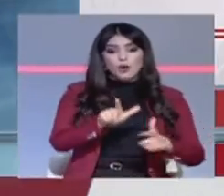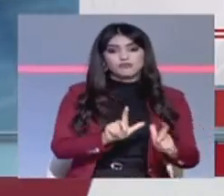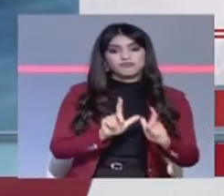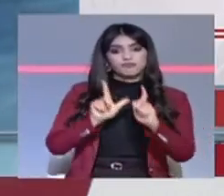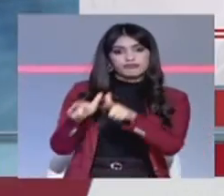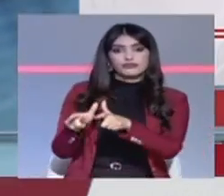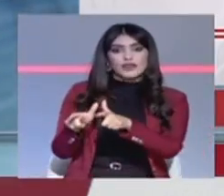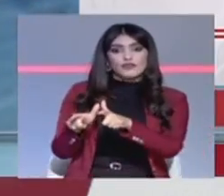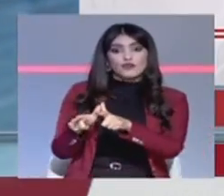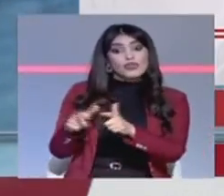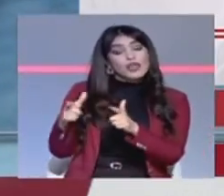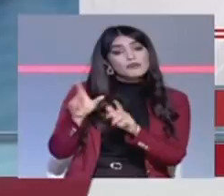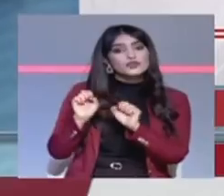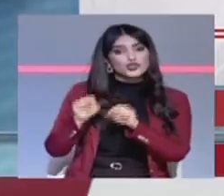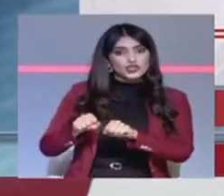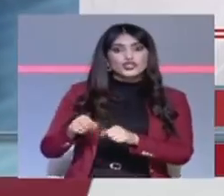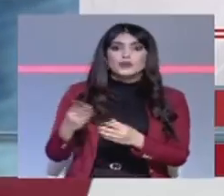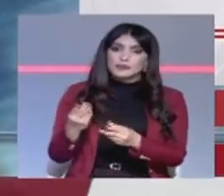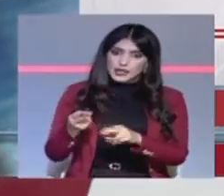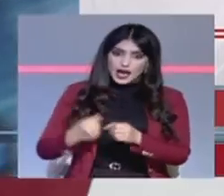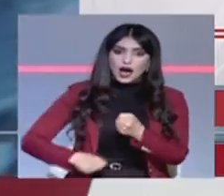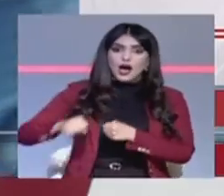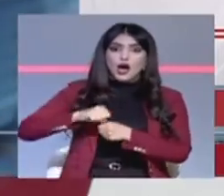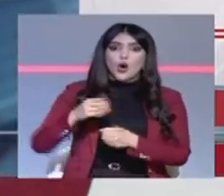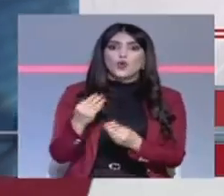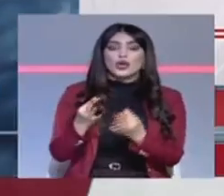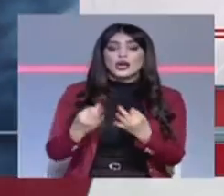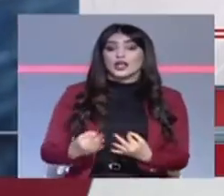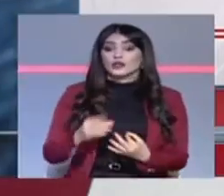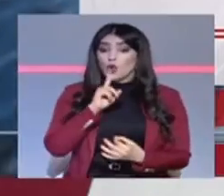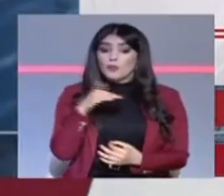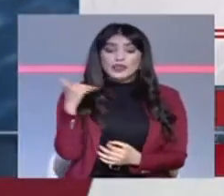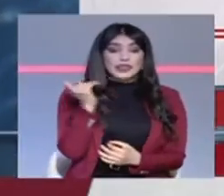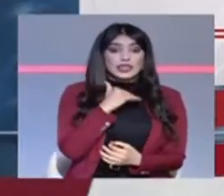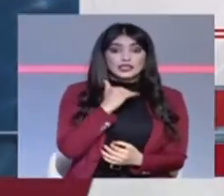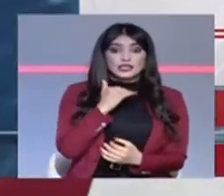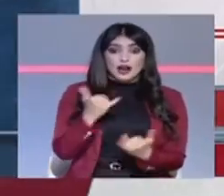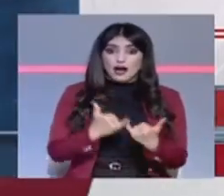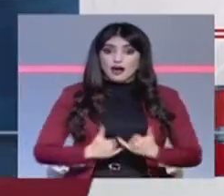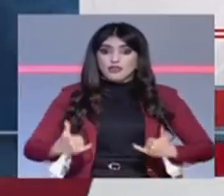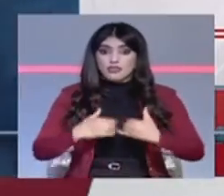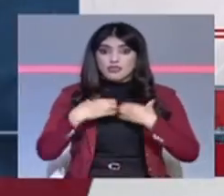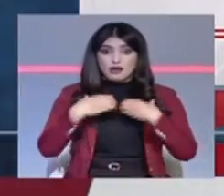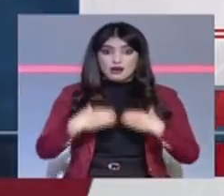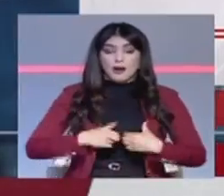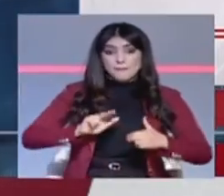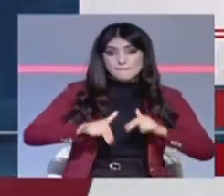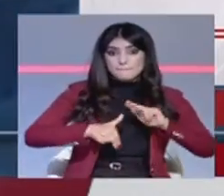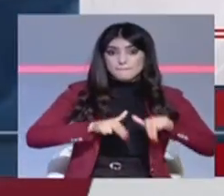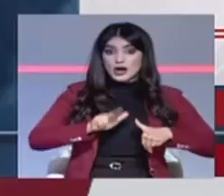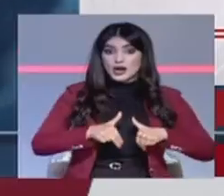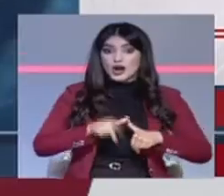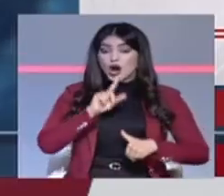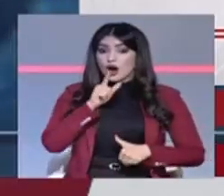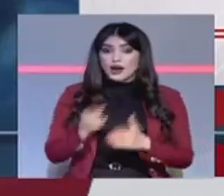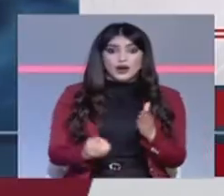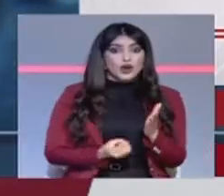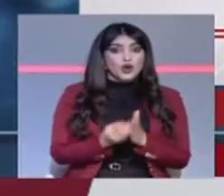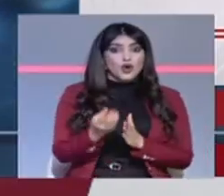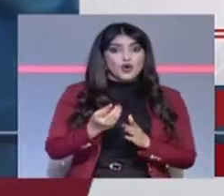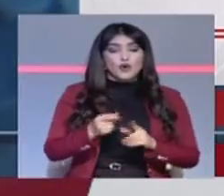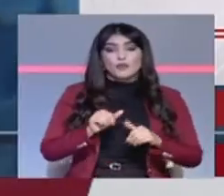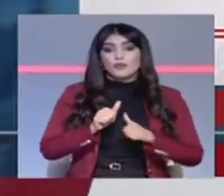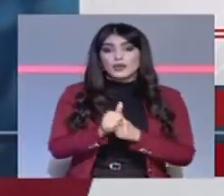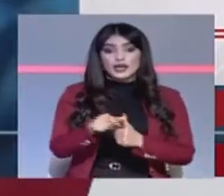الميزانيه وانتقد رئيس اللجنه ما وصفه بالتسرع اعضاء اللجنه ب مصادقتهم على النسخه الجديده من